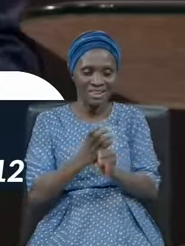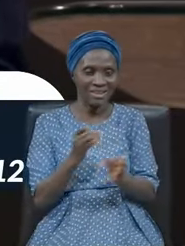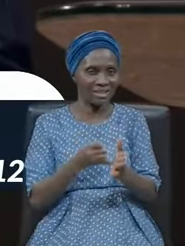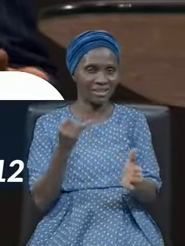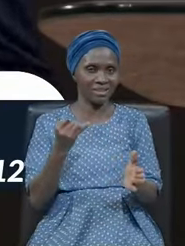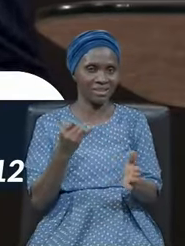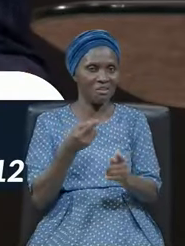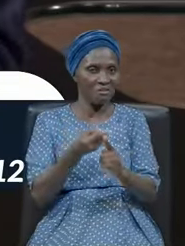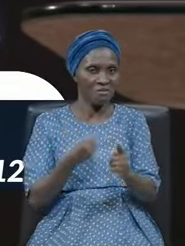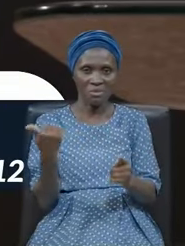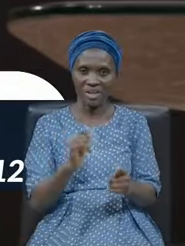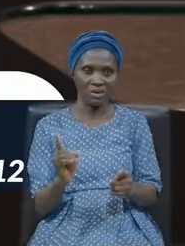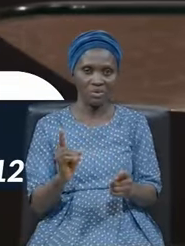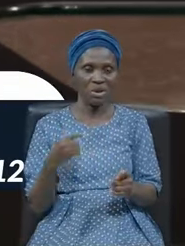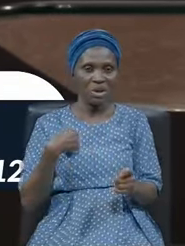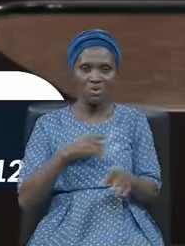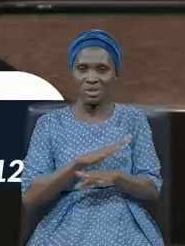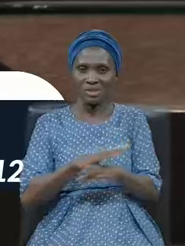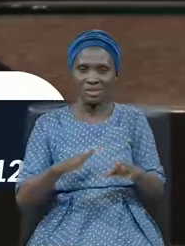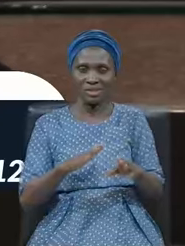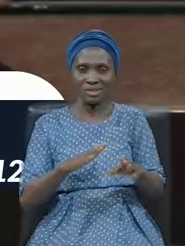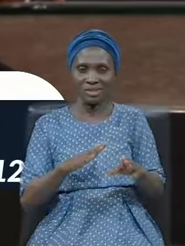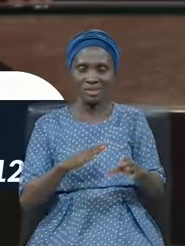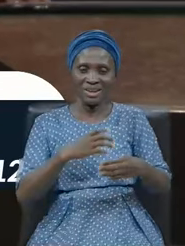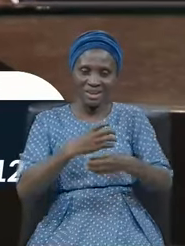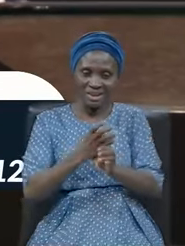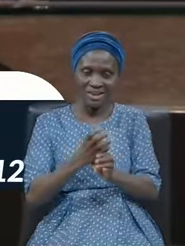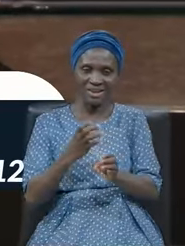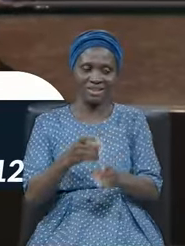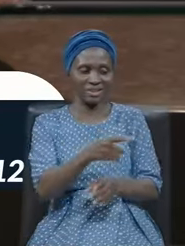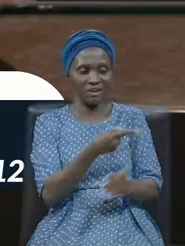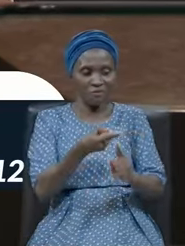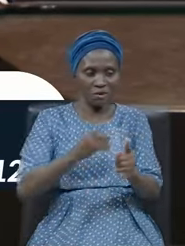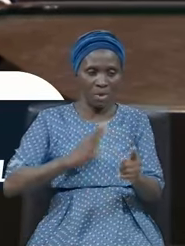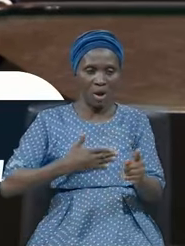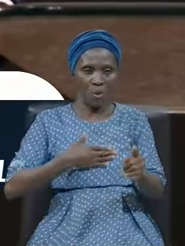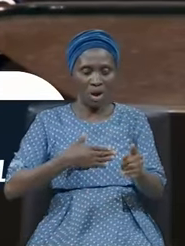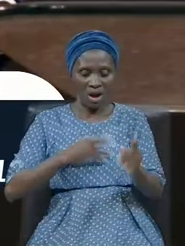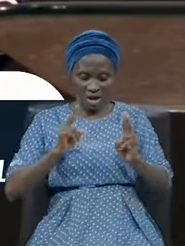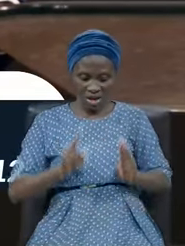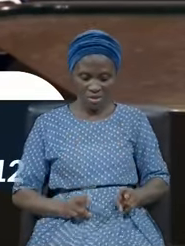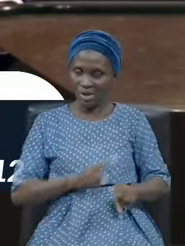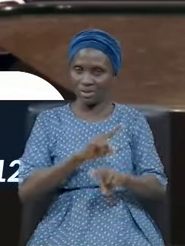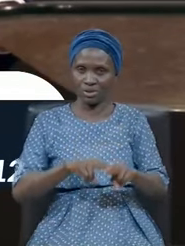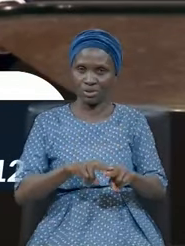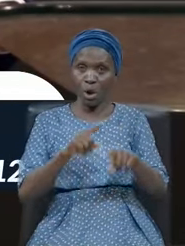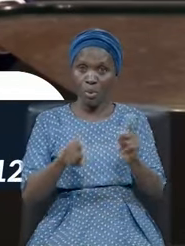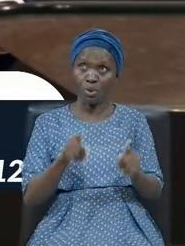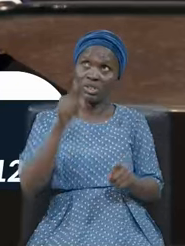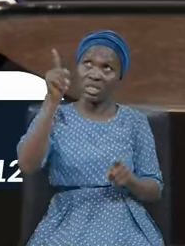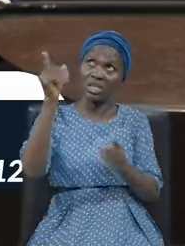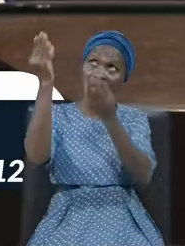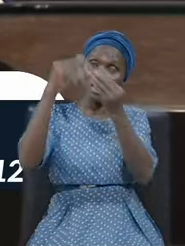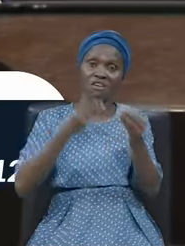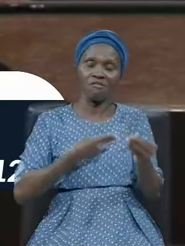on ne les a pas généré par notre nature humaine mais lui nous assure de sa